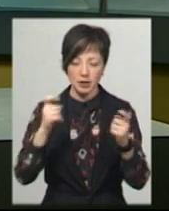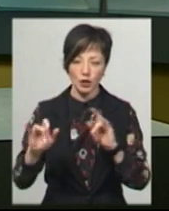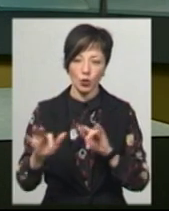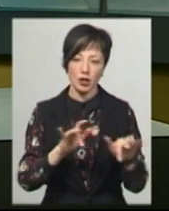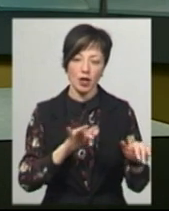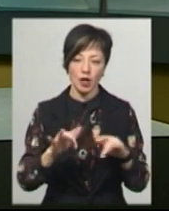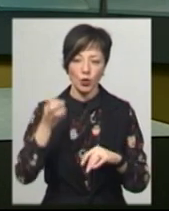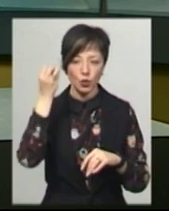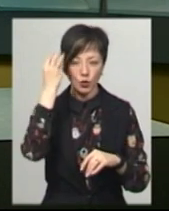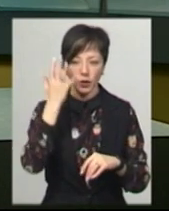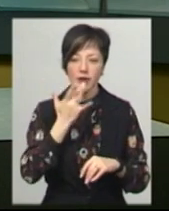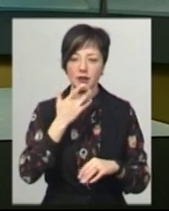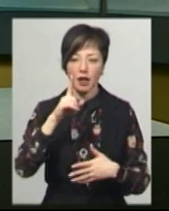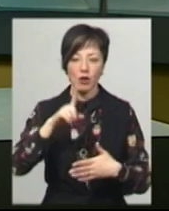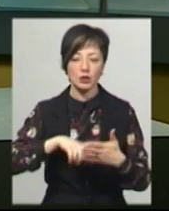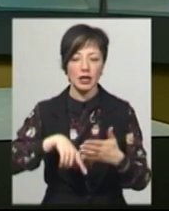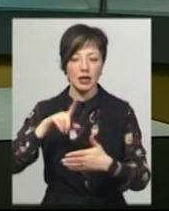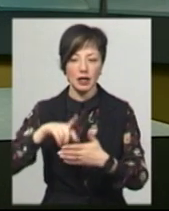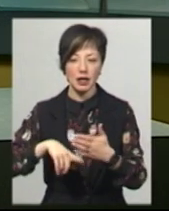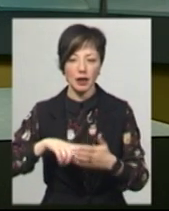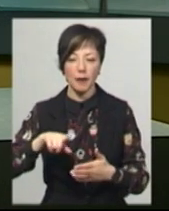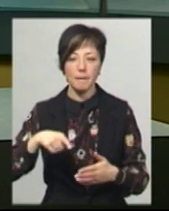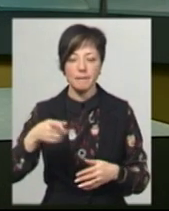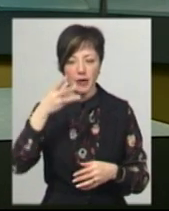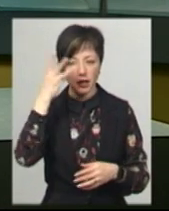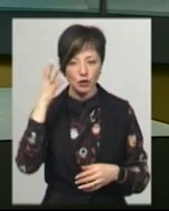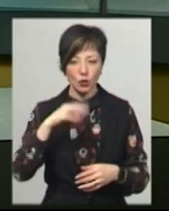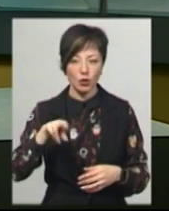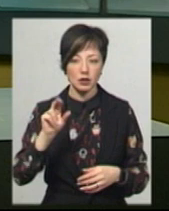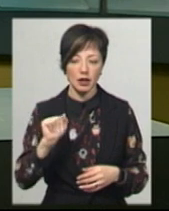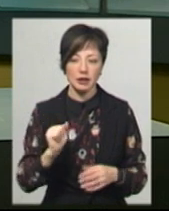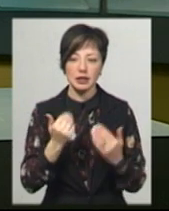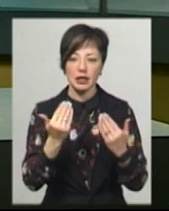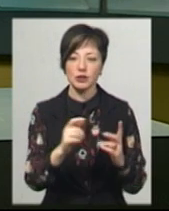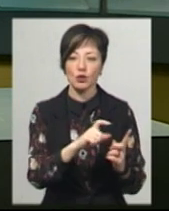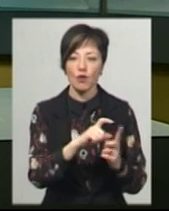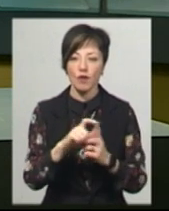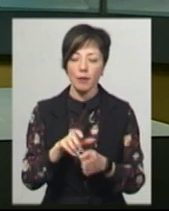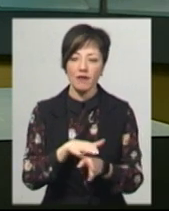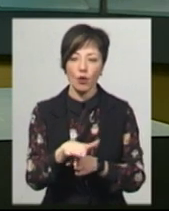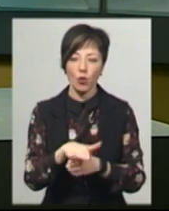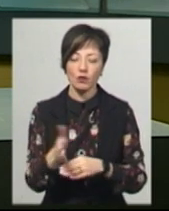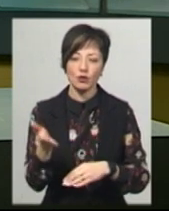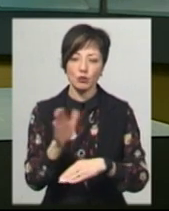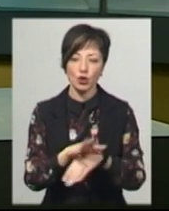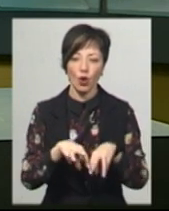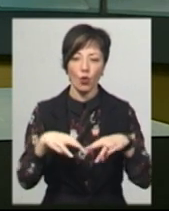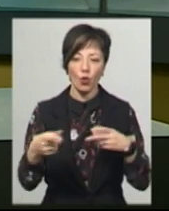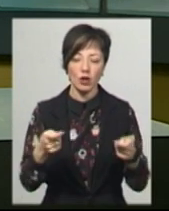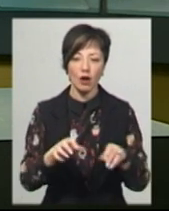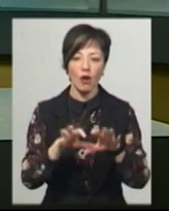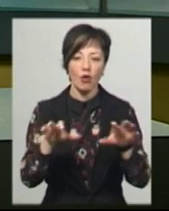діяльності, культури, національностей та релігії Хмельницької ОДА Ірина Трунова. За її словами, виконували розпорядження уряду та